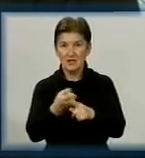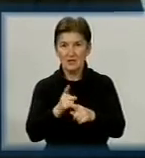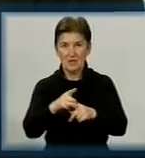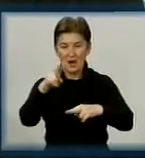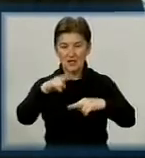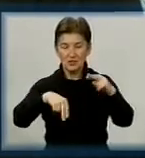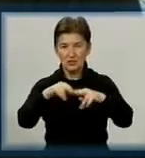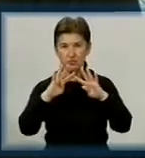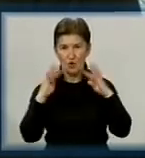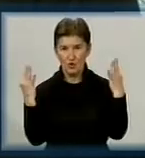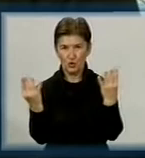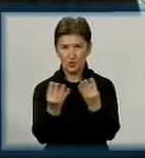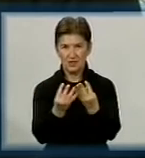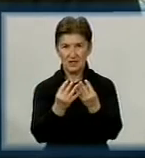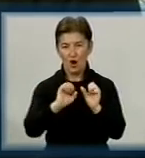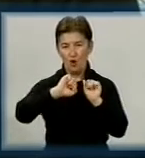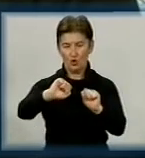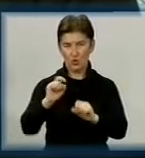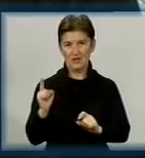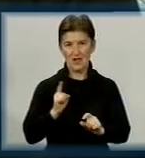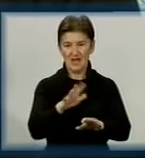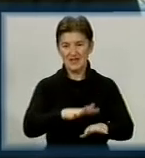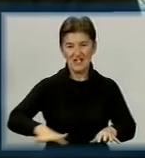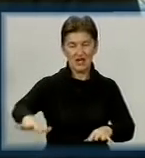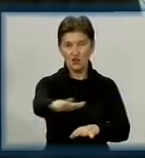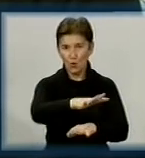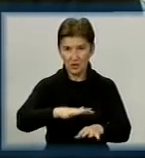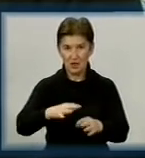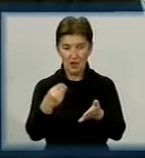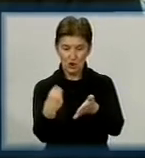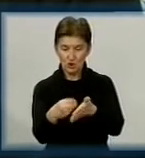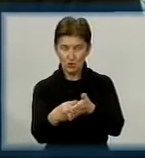споруди, зробити охоронні території, необхідна сума складає